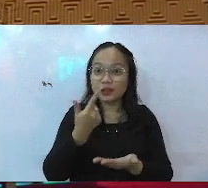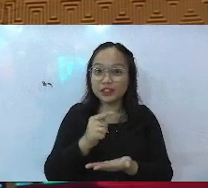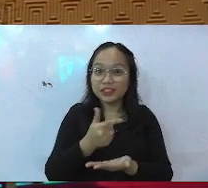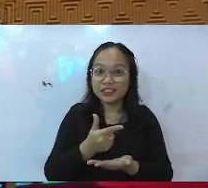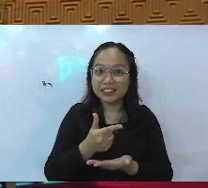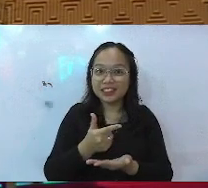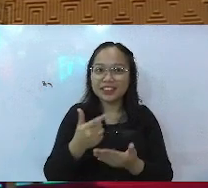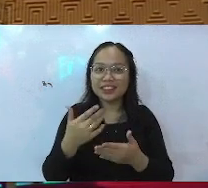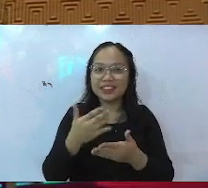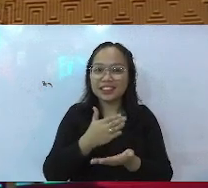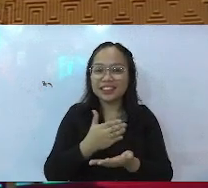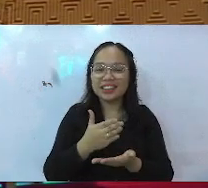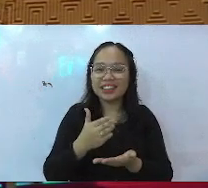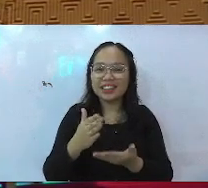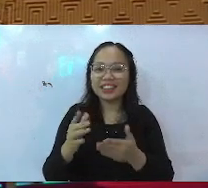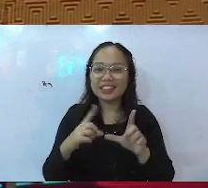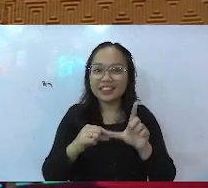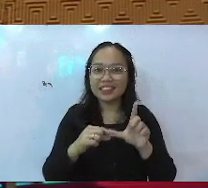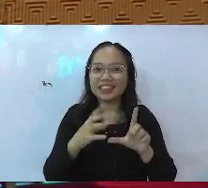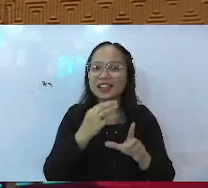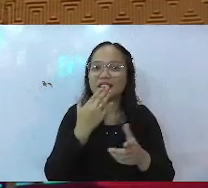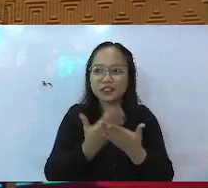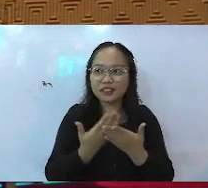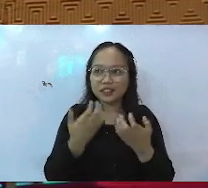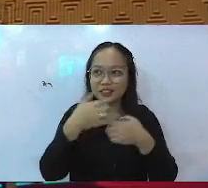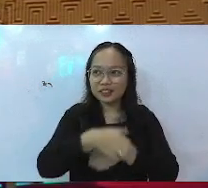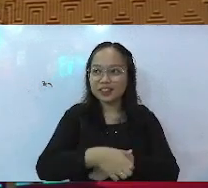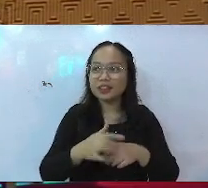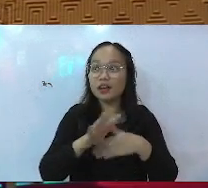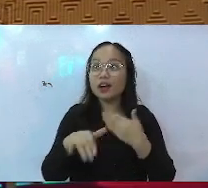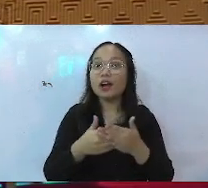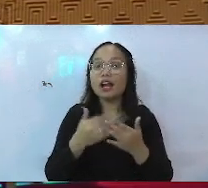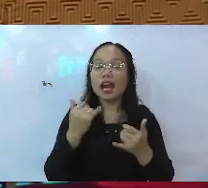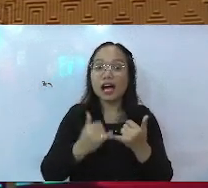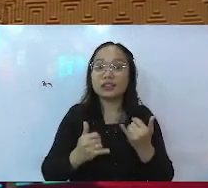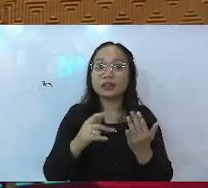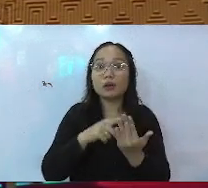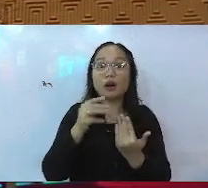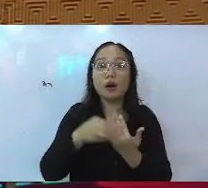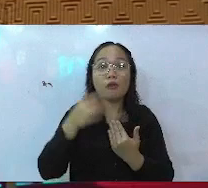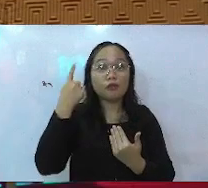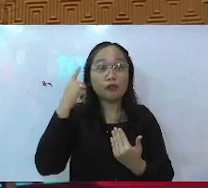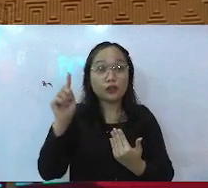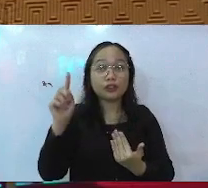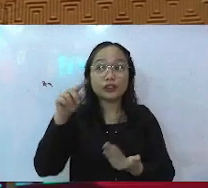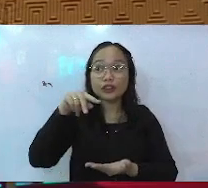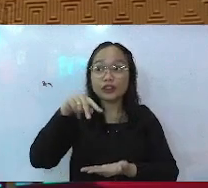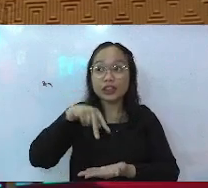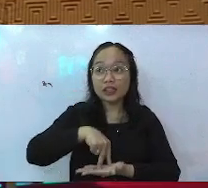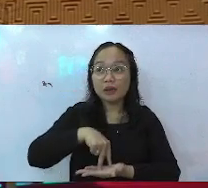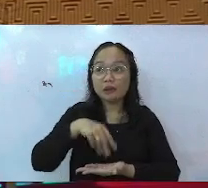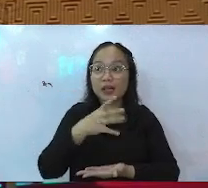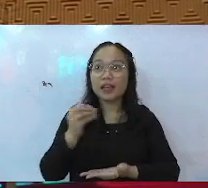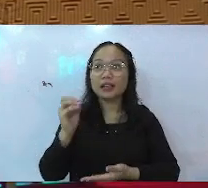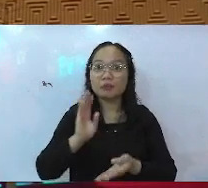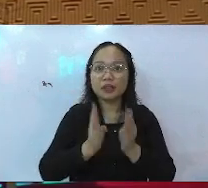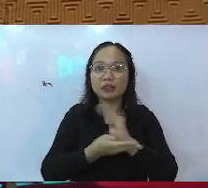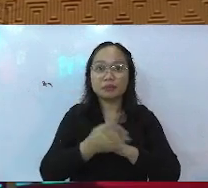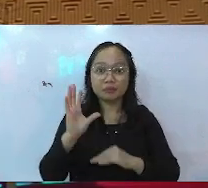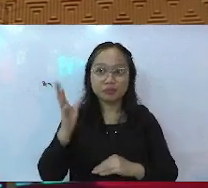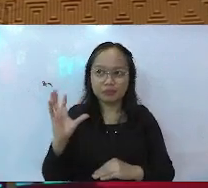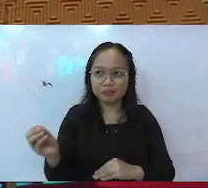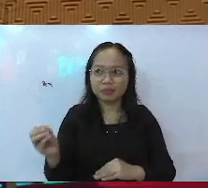kayo at magandang episode natin ngayon kasi ito na yung huling episode for stand up and standout Yes Yes Yun ang sir Good evening sir